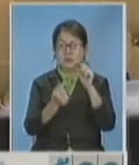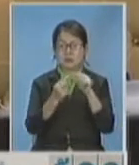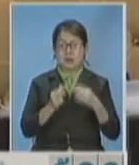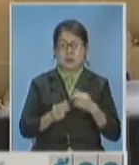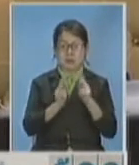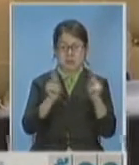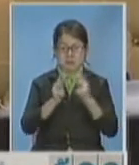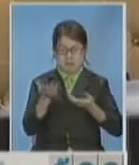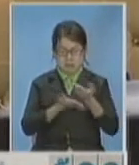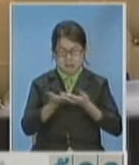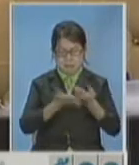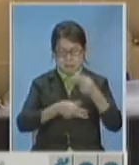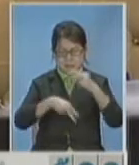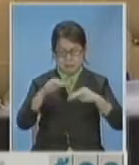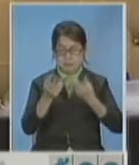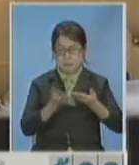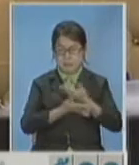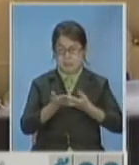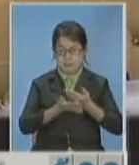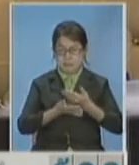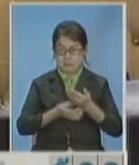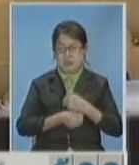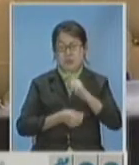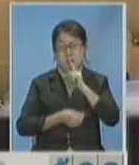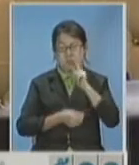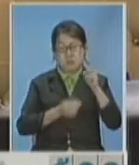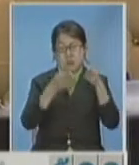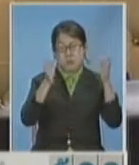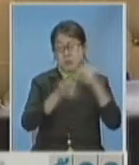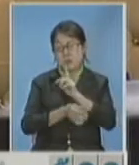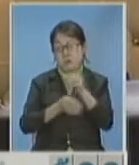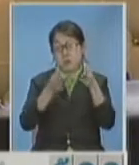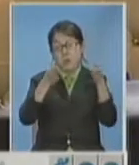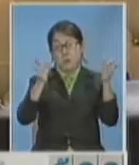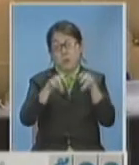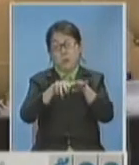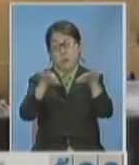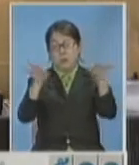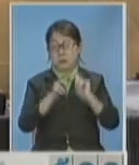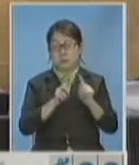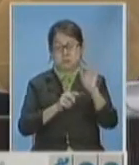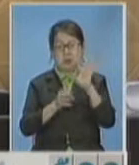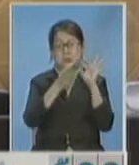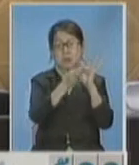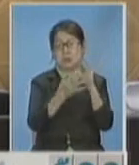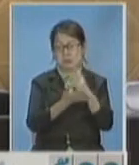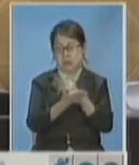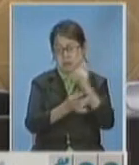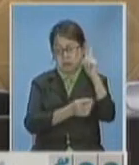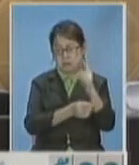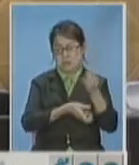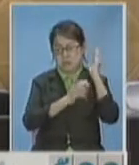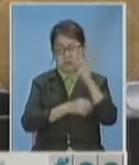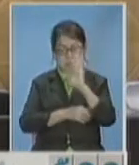มาธิการพิจารณานะครับอย่าไปพูดกว้างออกไปถ้าพูดกว้างออกไปมันก็จะกลายเป็นวาระหนึ่งวันอยากให้เข้า